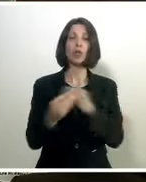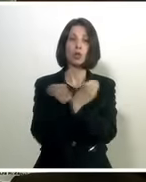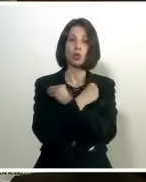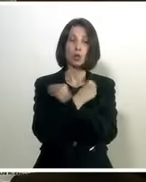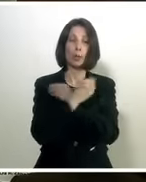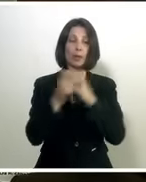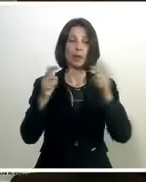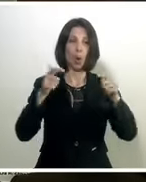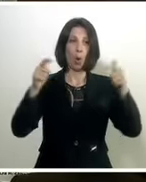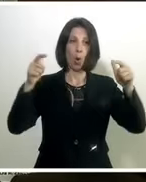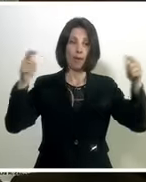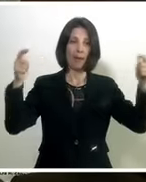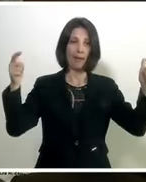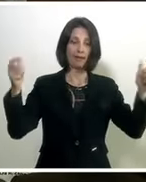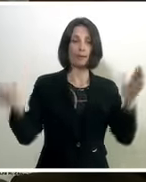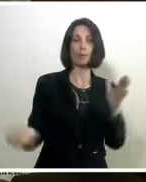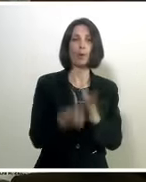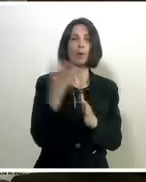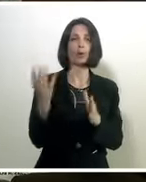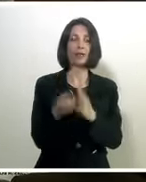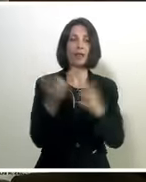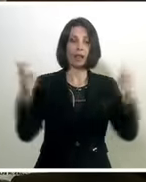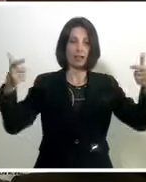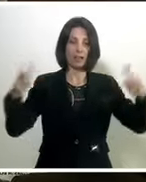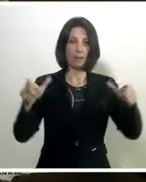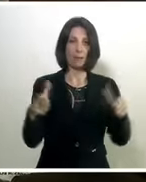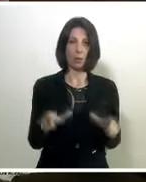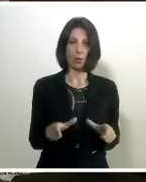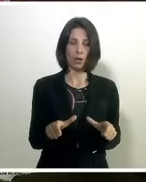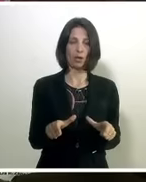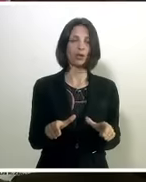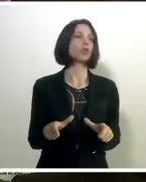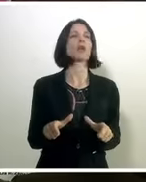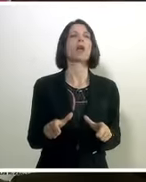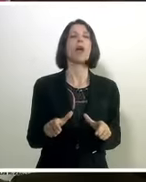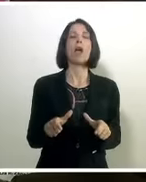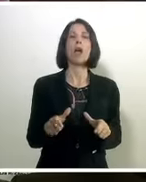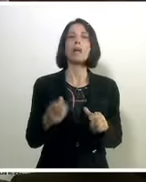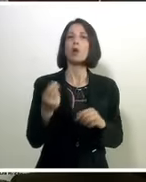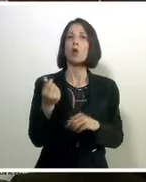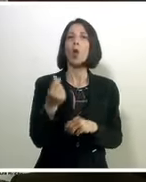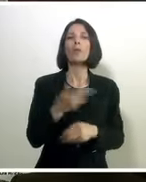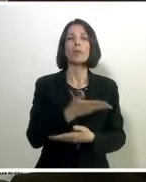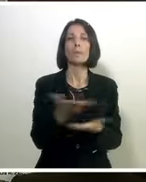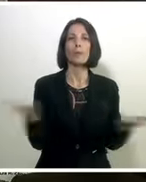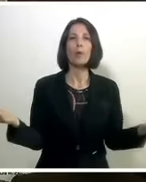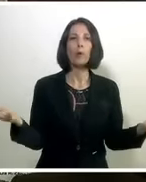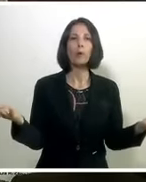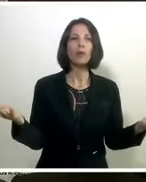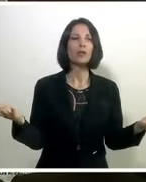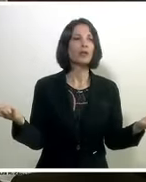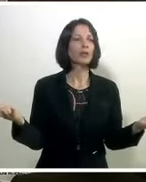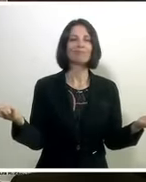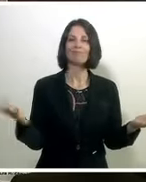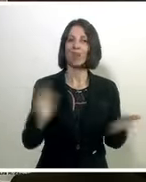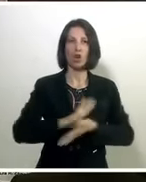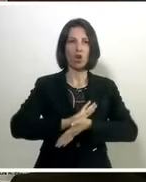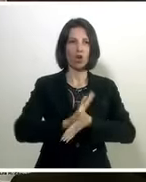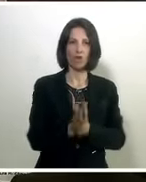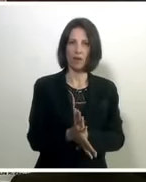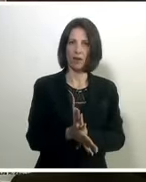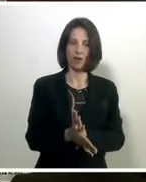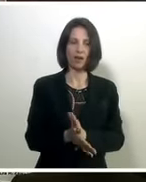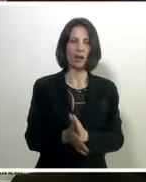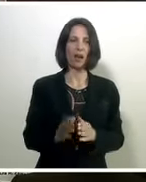giovanile senza significativi risultati in ordine a risanamento dei conti pubblici e Anzi direi che in taluni casi deteriorando ancor più il